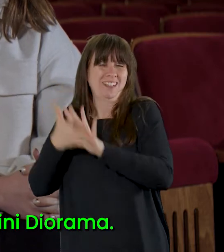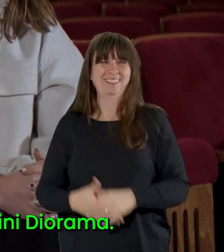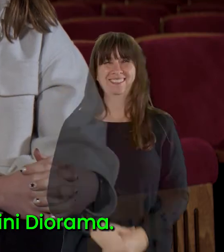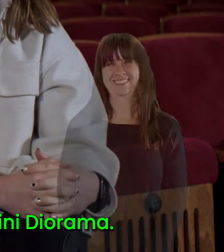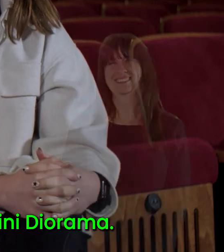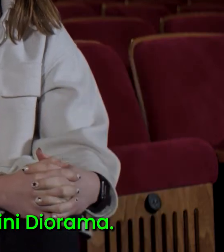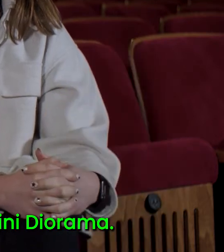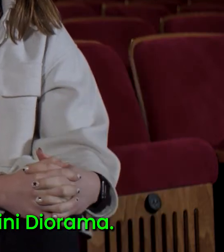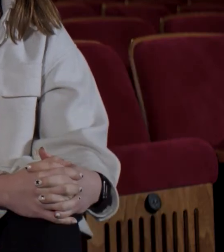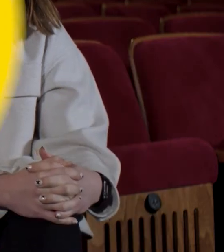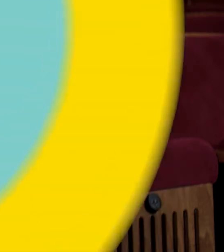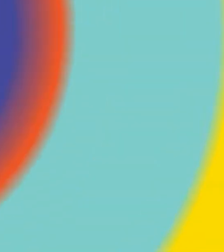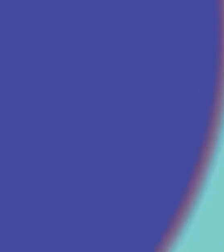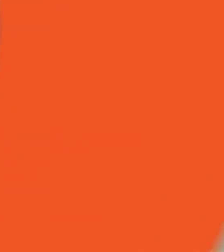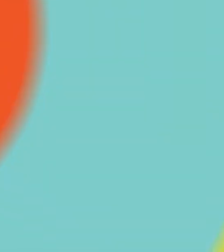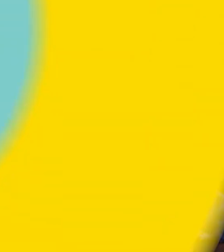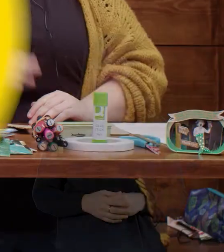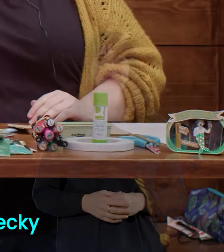Treorchy Story mini diorama.